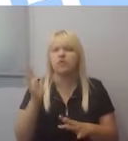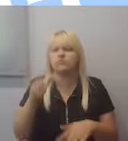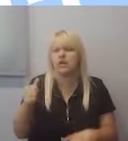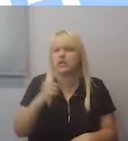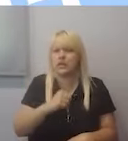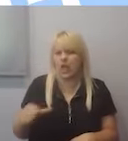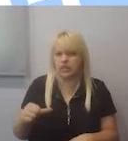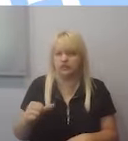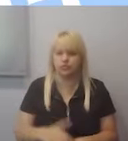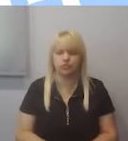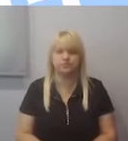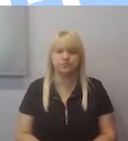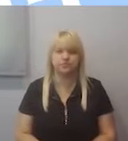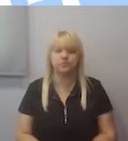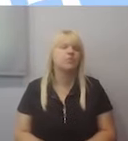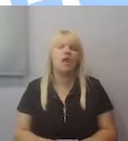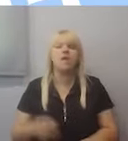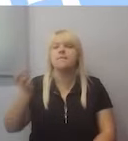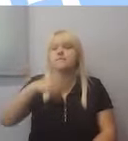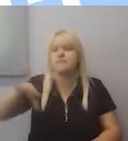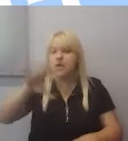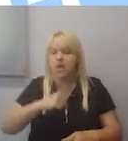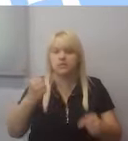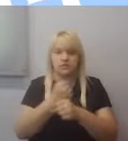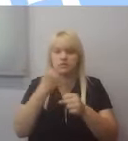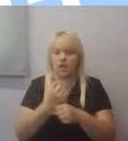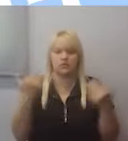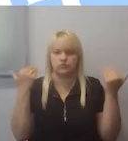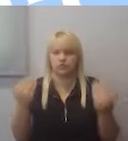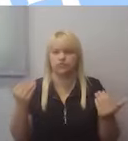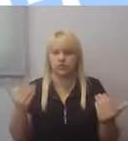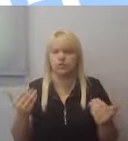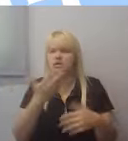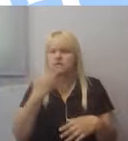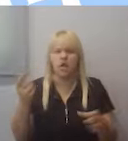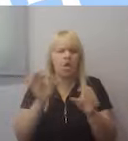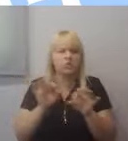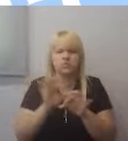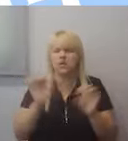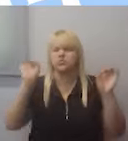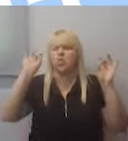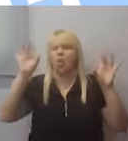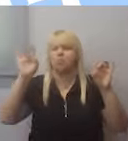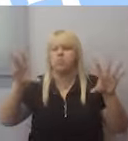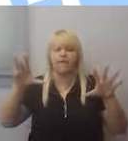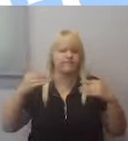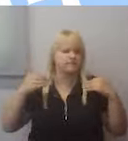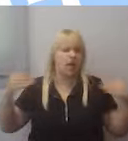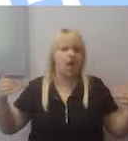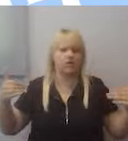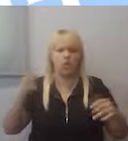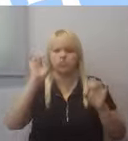dienestu mēs darām šodien mēs neesam nekādi supervaroņi vai super cilvēki kuri trenējās